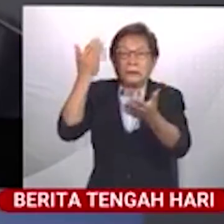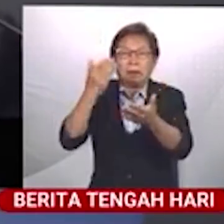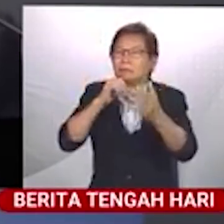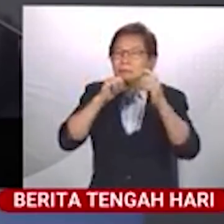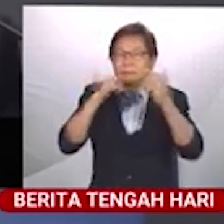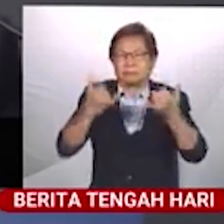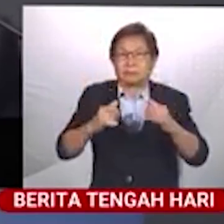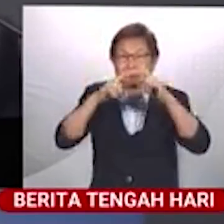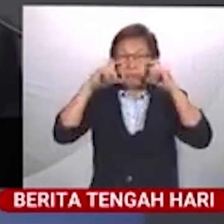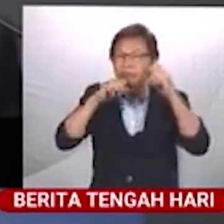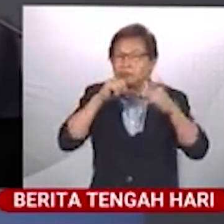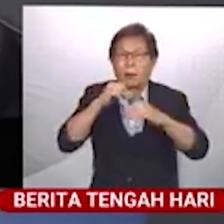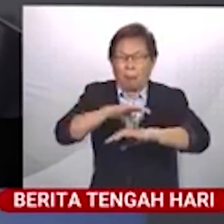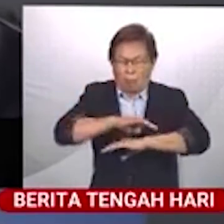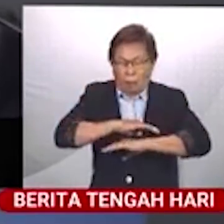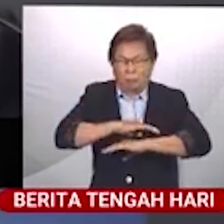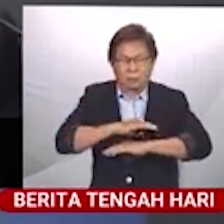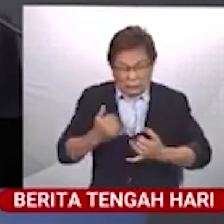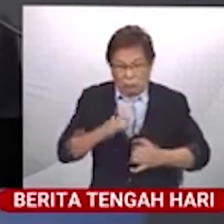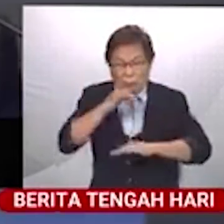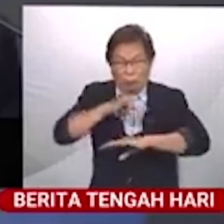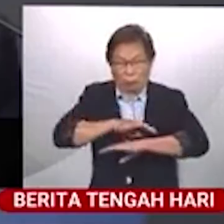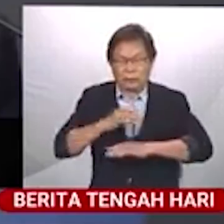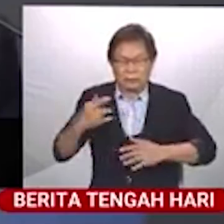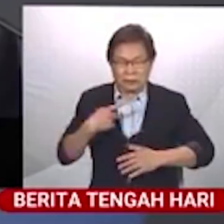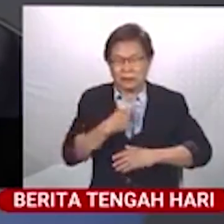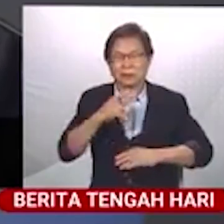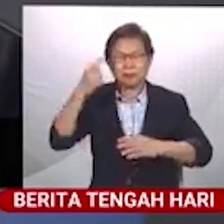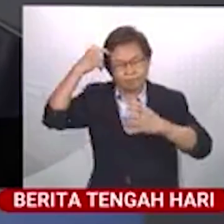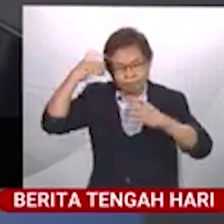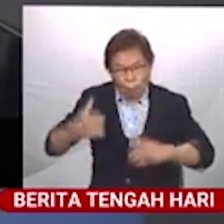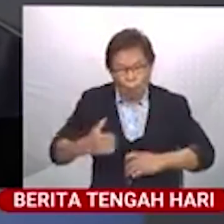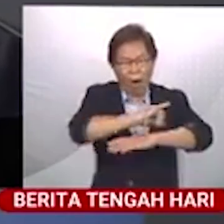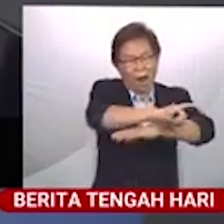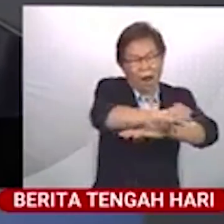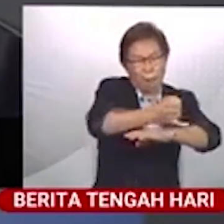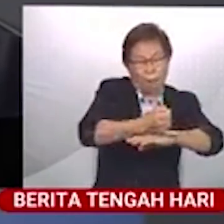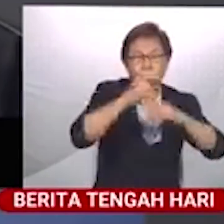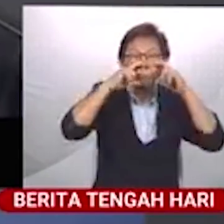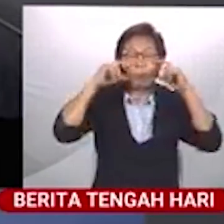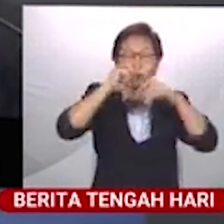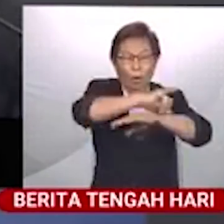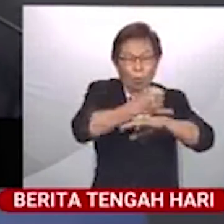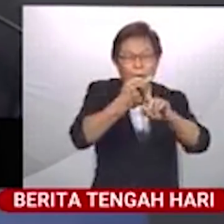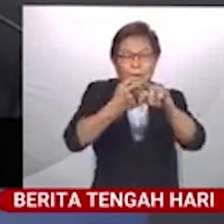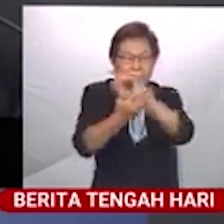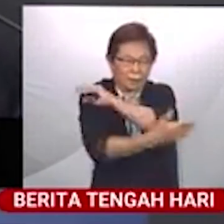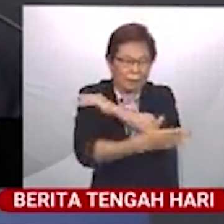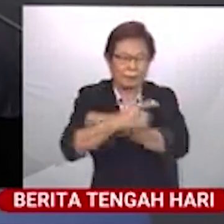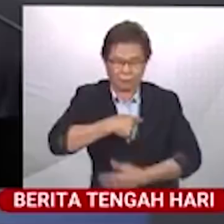memuaskan, kita telah ambil keputusan untuk mengimport topeng ini daripada negara